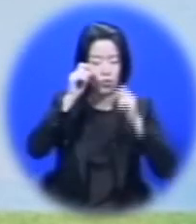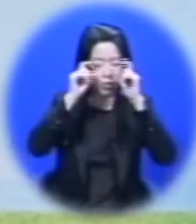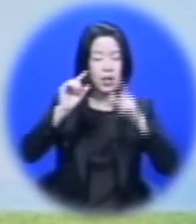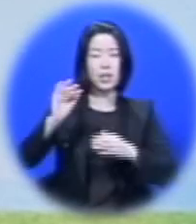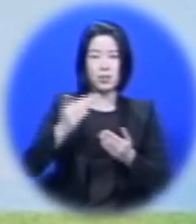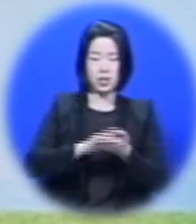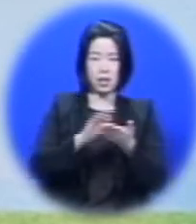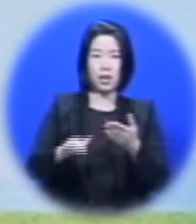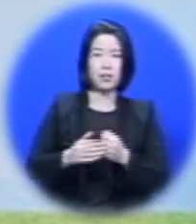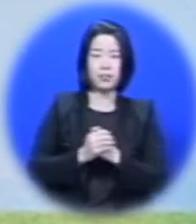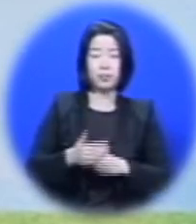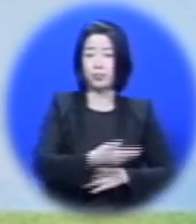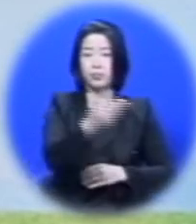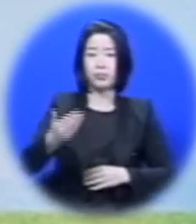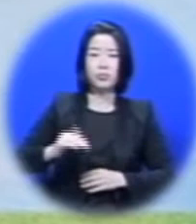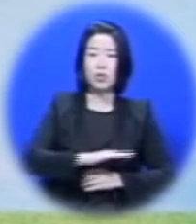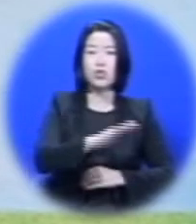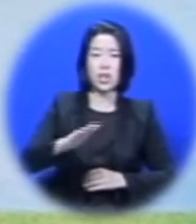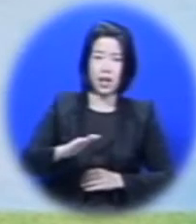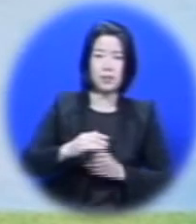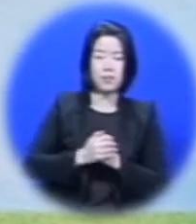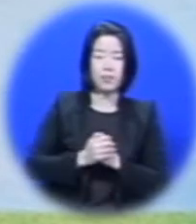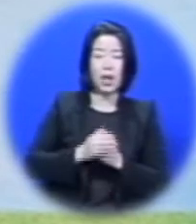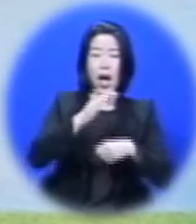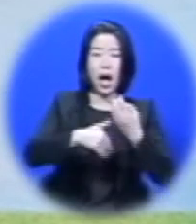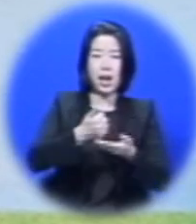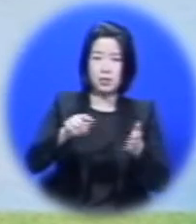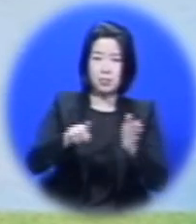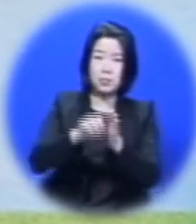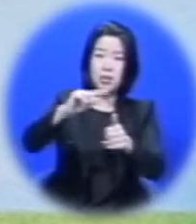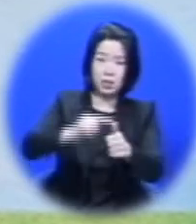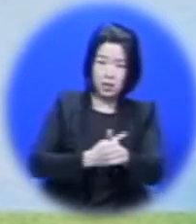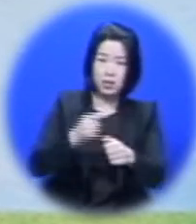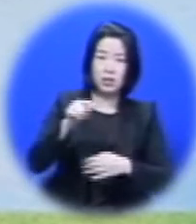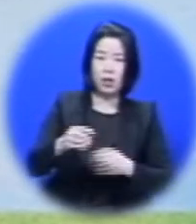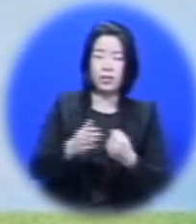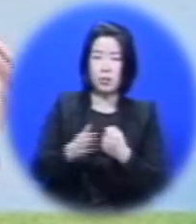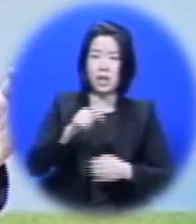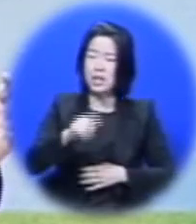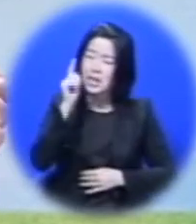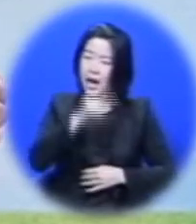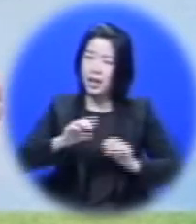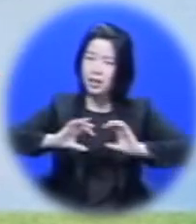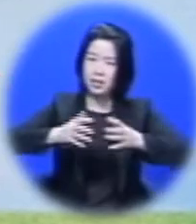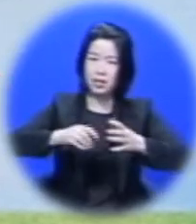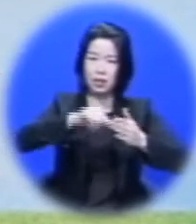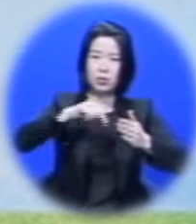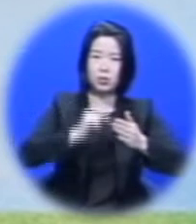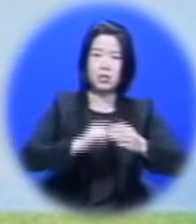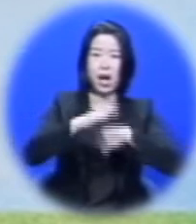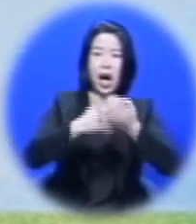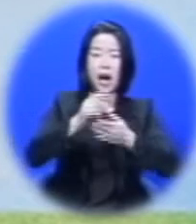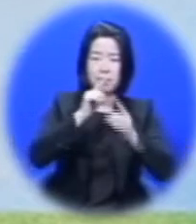합니다. 여러분, 우리가 하나님이 믿어지는 것 때문에 이 악한 세상에서